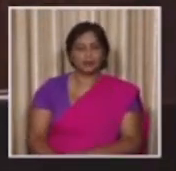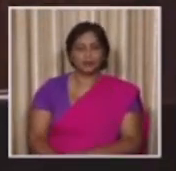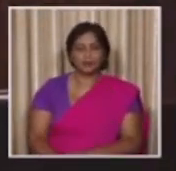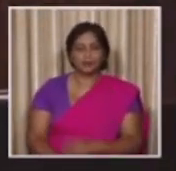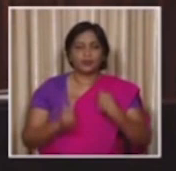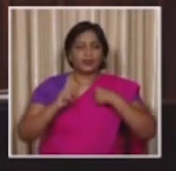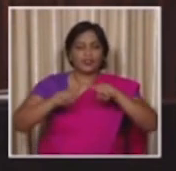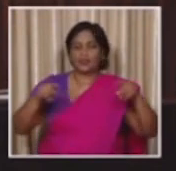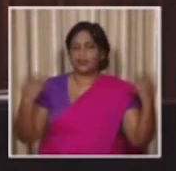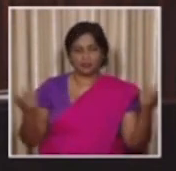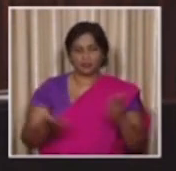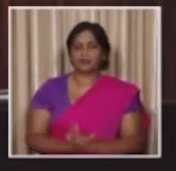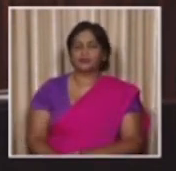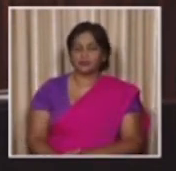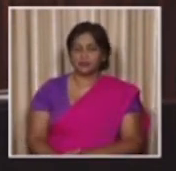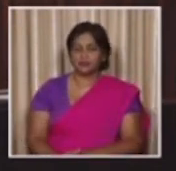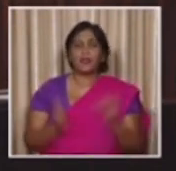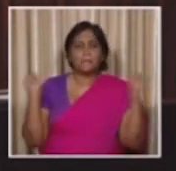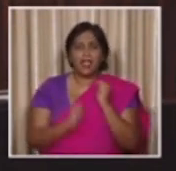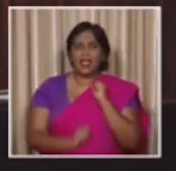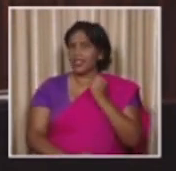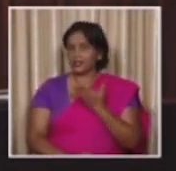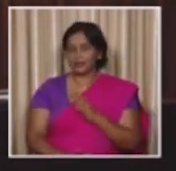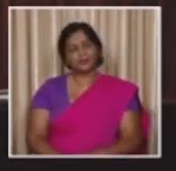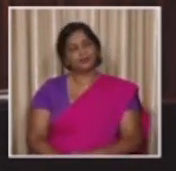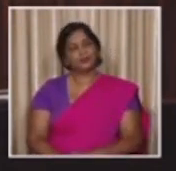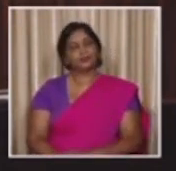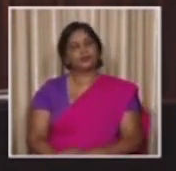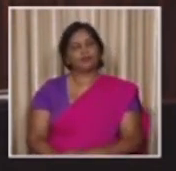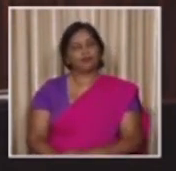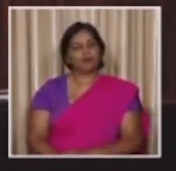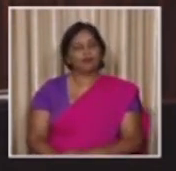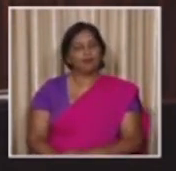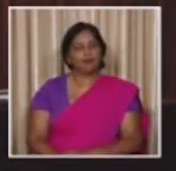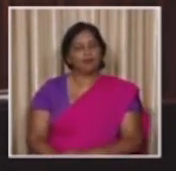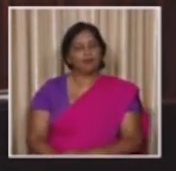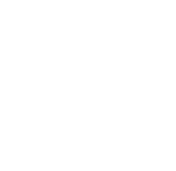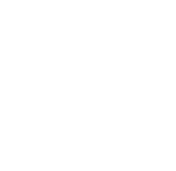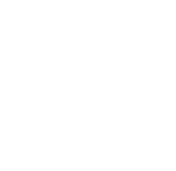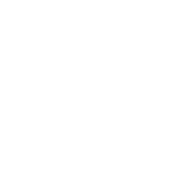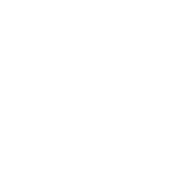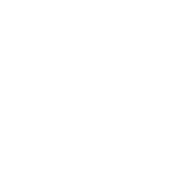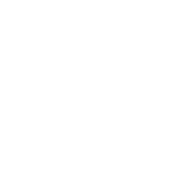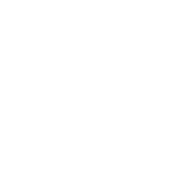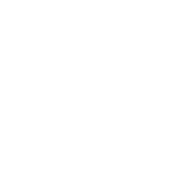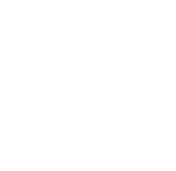කතානායකතුමාට ගාන පරීක්ෂණයක් කරන්න කියලා. ඔච්චර බය. බොහොම ඉස්සෙල්ලා. මම එක්කන් යන්න නඩ ගැව්වේ. කරු මෛත්‍රී